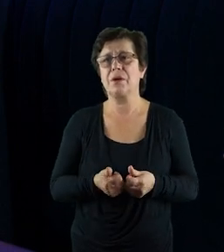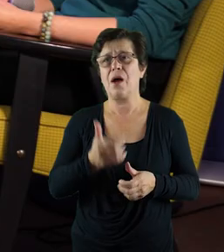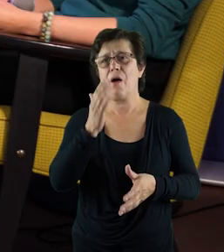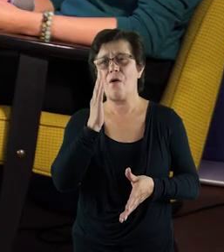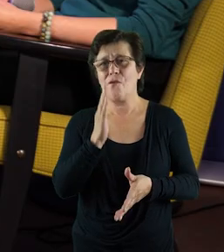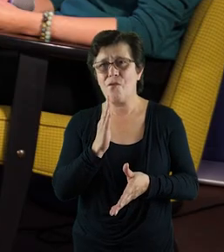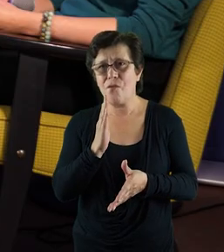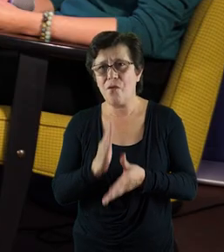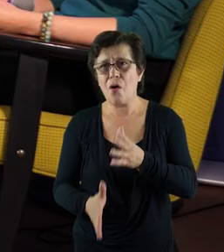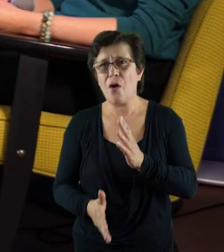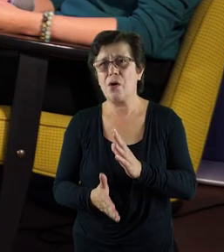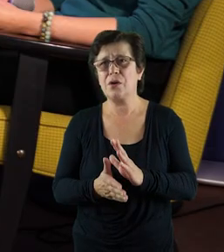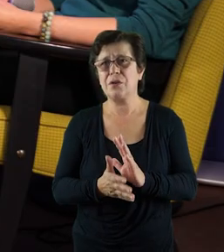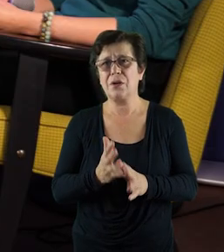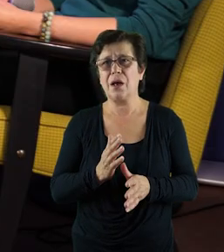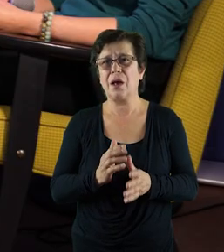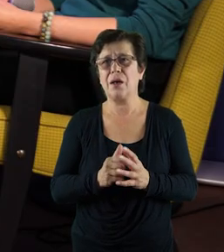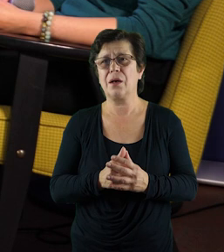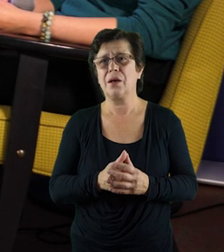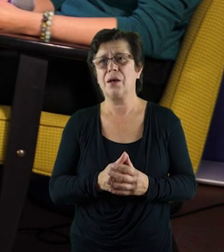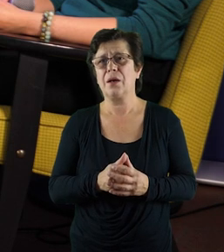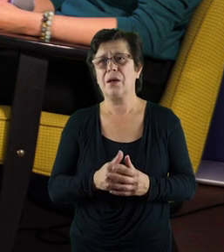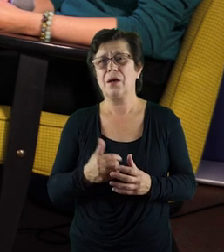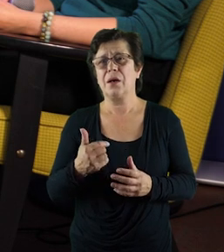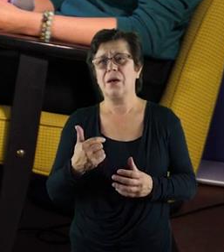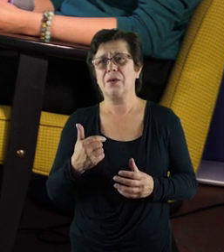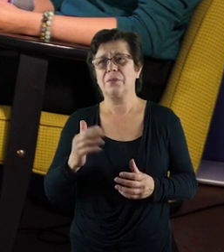wojnę traktować jako traumę,